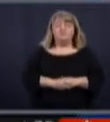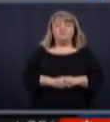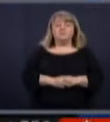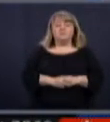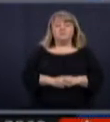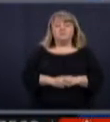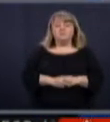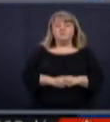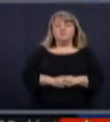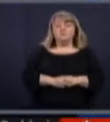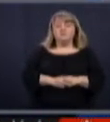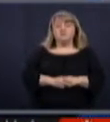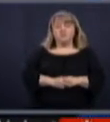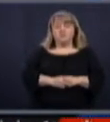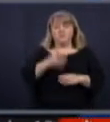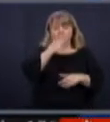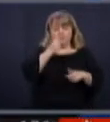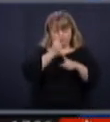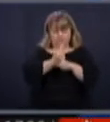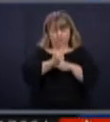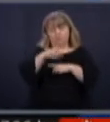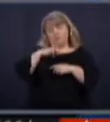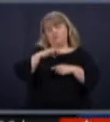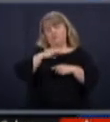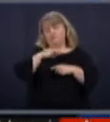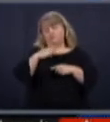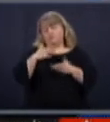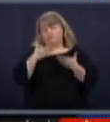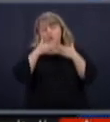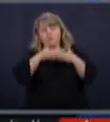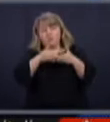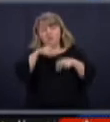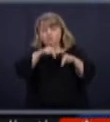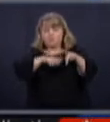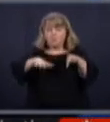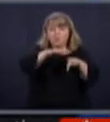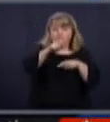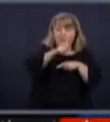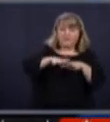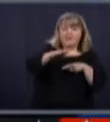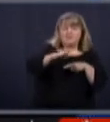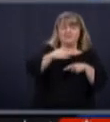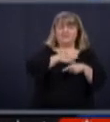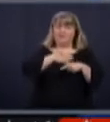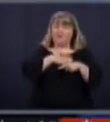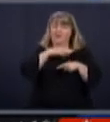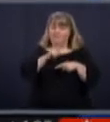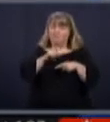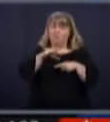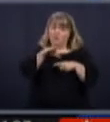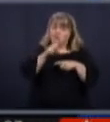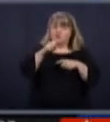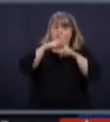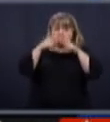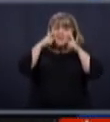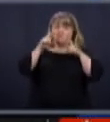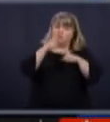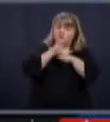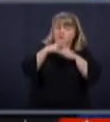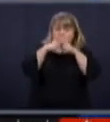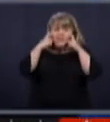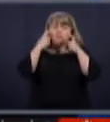j'en profite évidemment pour demander à tous les Québécois de se procurer un masque. Idéalement,